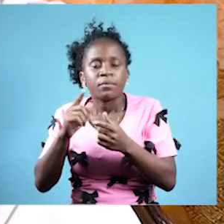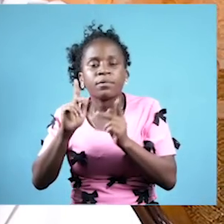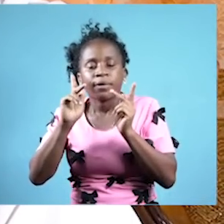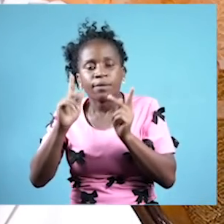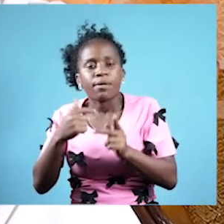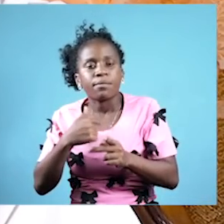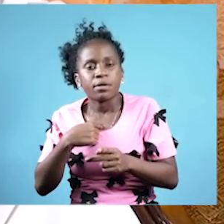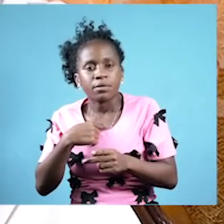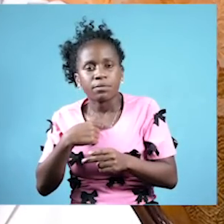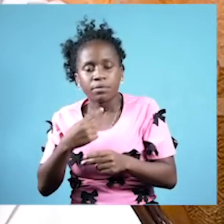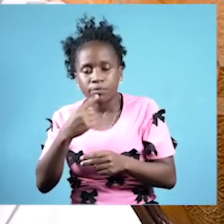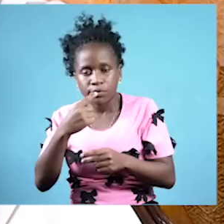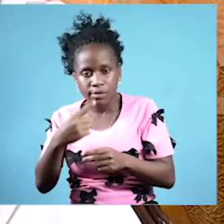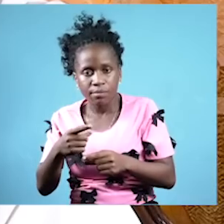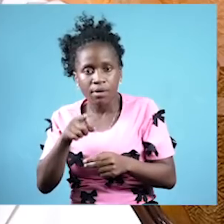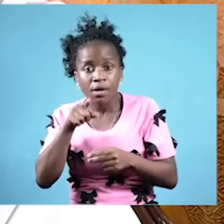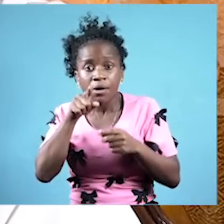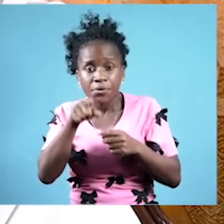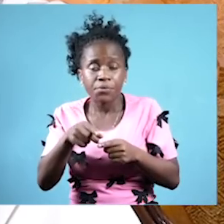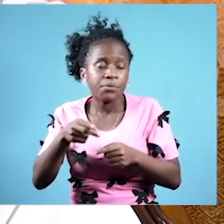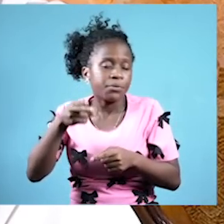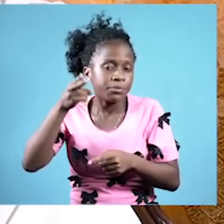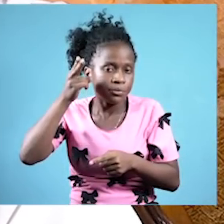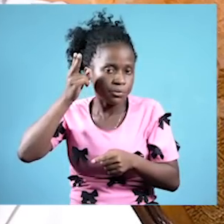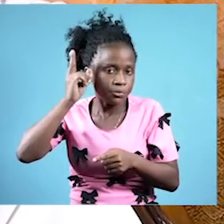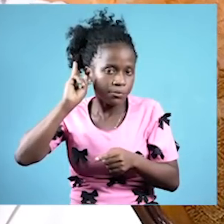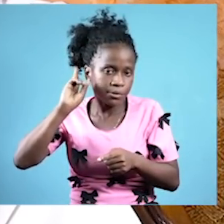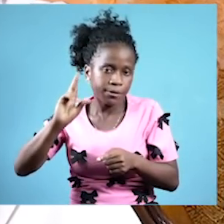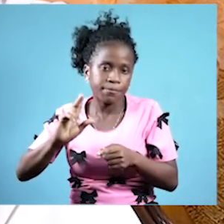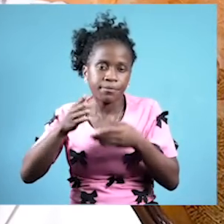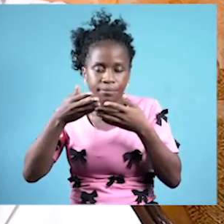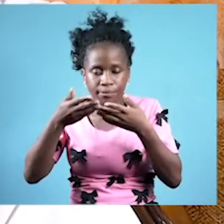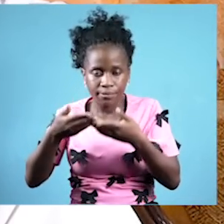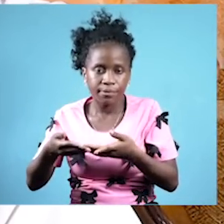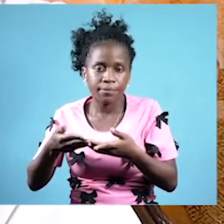kama nilivyosema, hiyo ni historia ya sasa hivi.